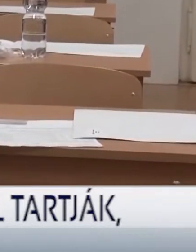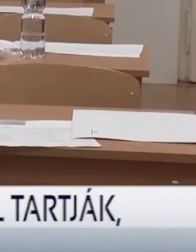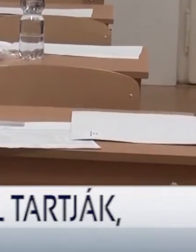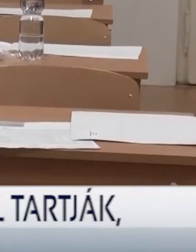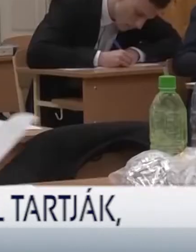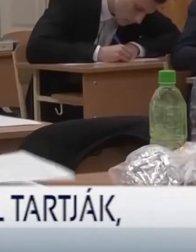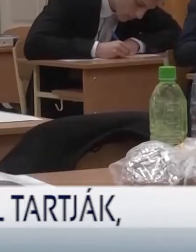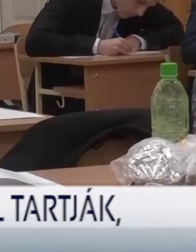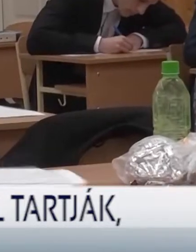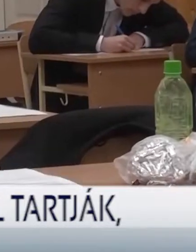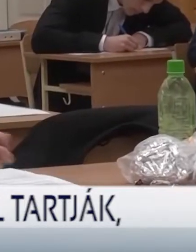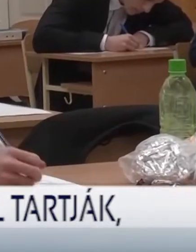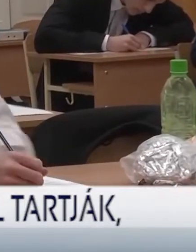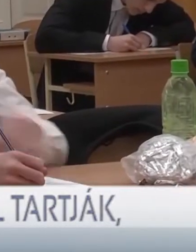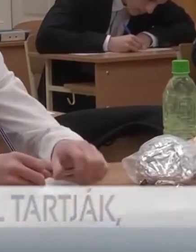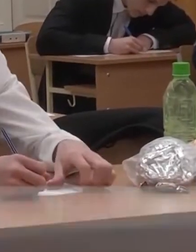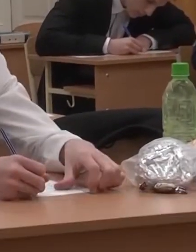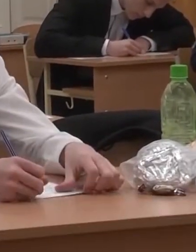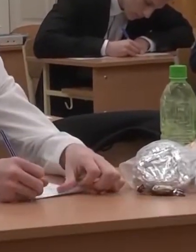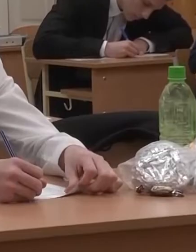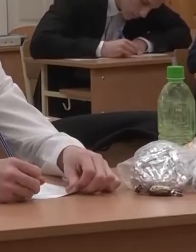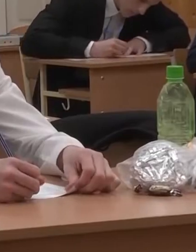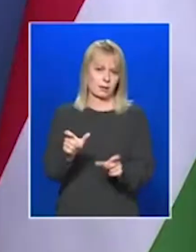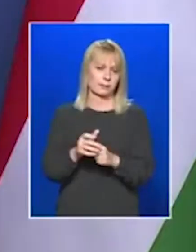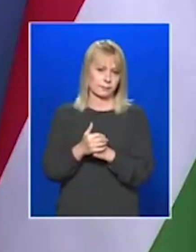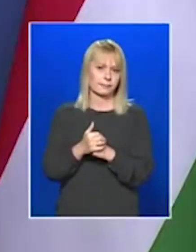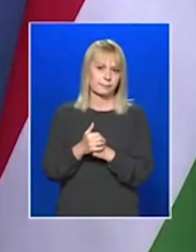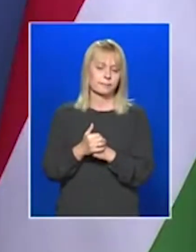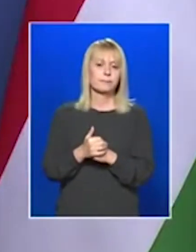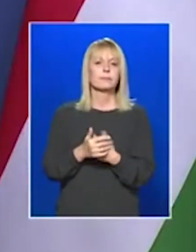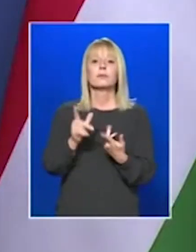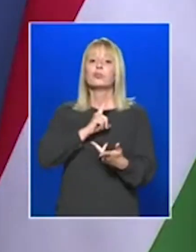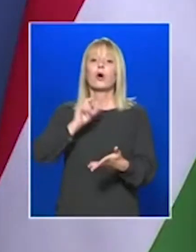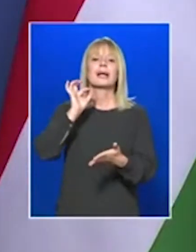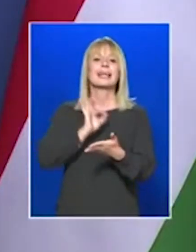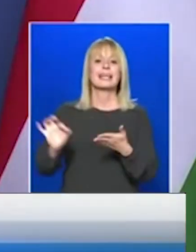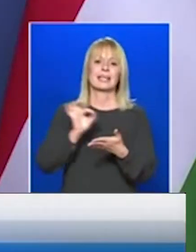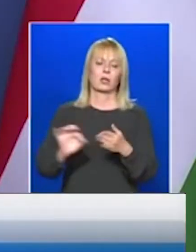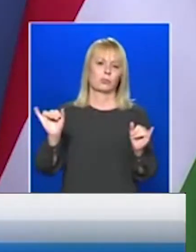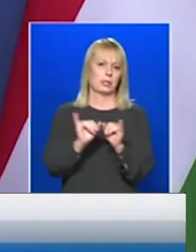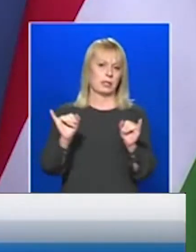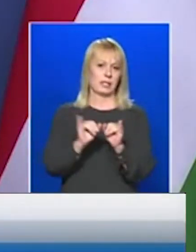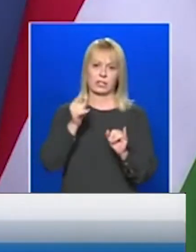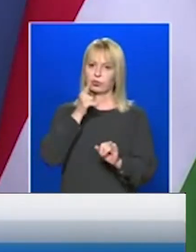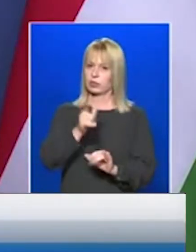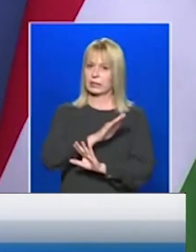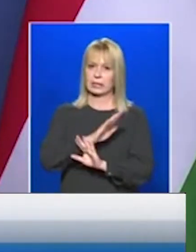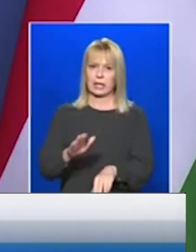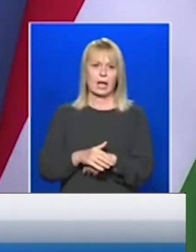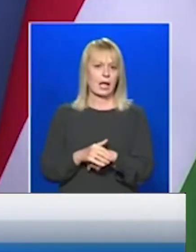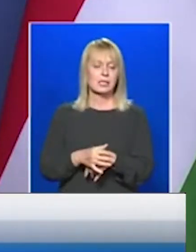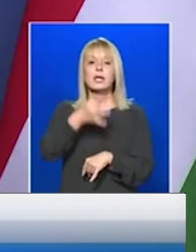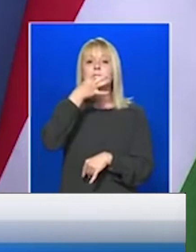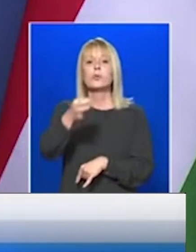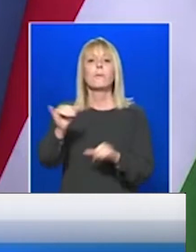kezdés mellett, közölte az Emberi Erőforrások Minisztériuma. Kizárólag írásbeli érettségi lesz az idei évben.